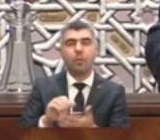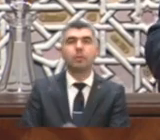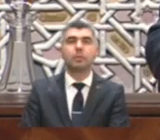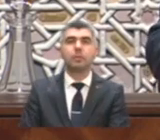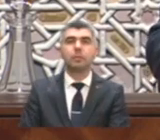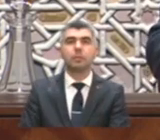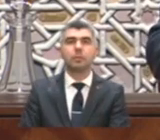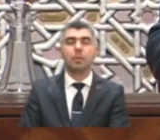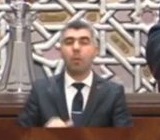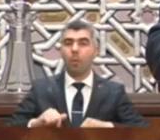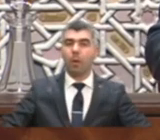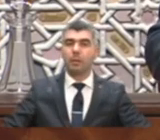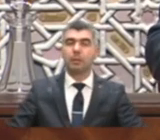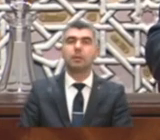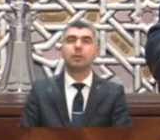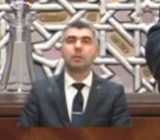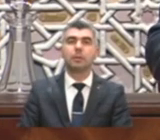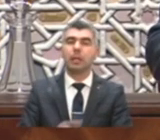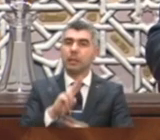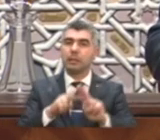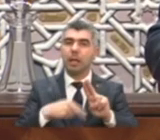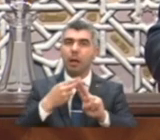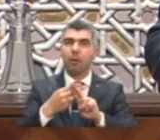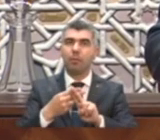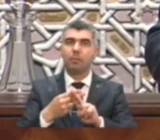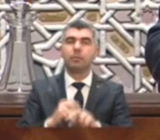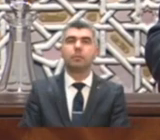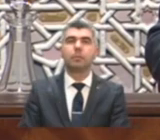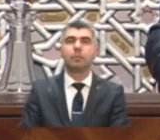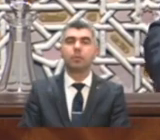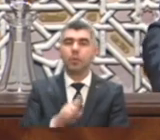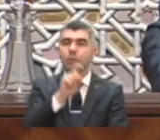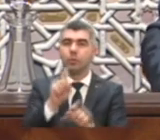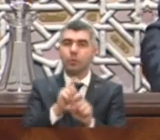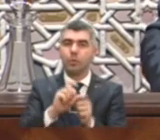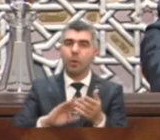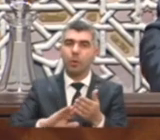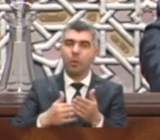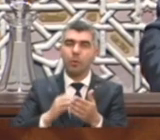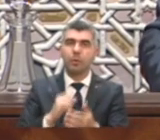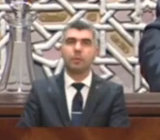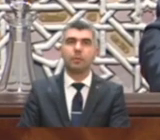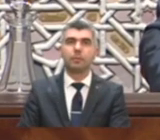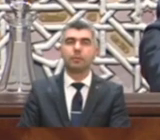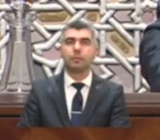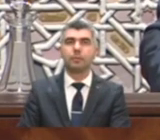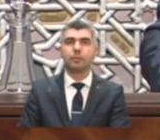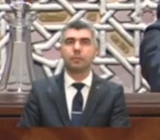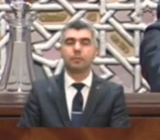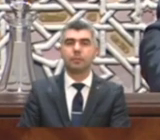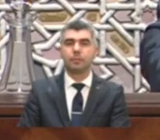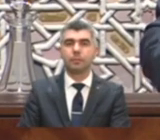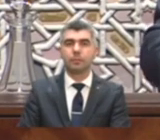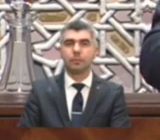ديالكم. أعطي الكلمة السيد الوزير للرد على جميع المتحدثين. تفضل